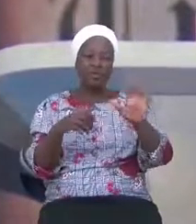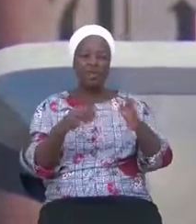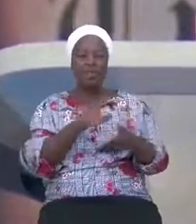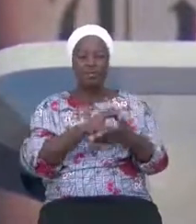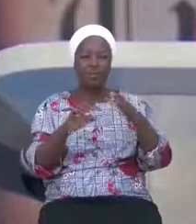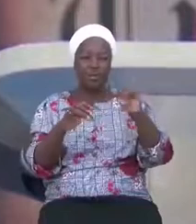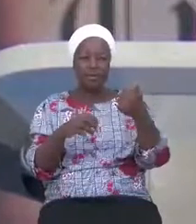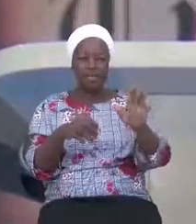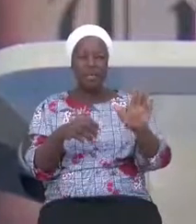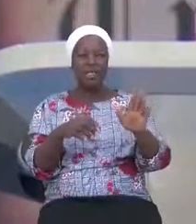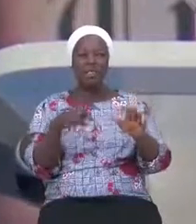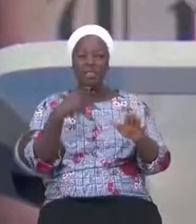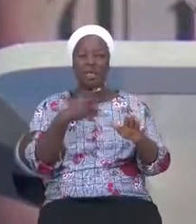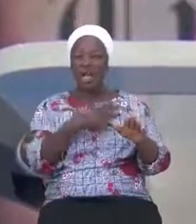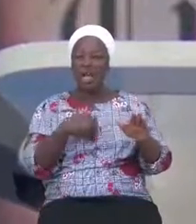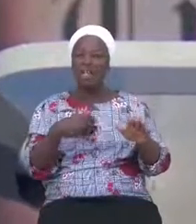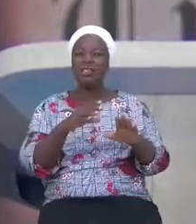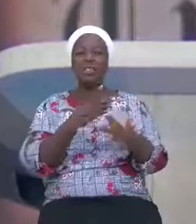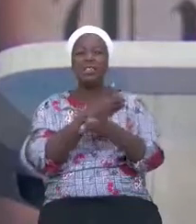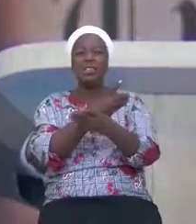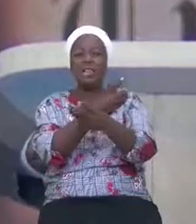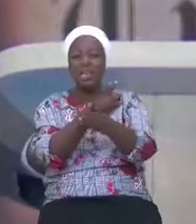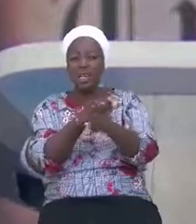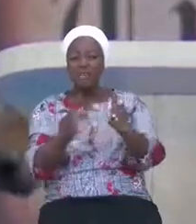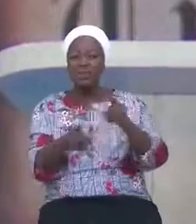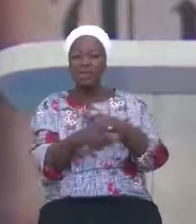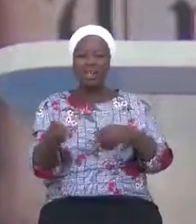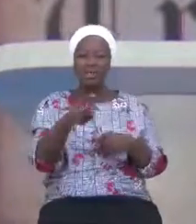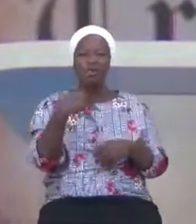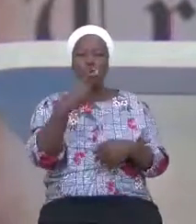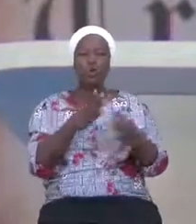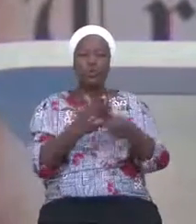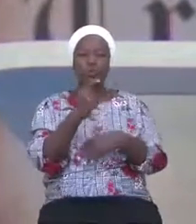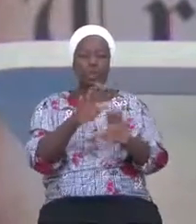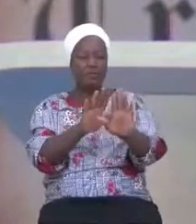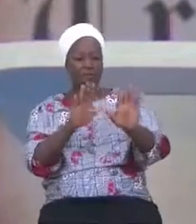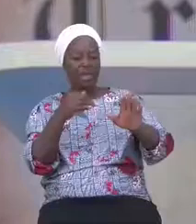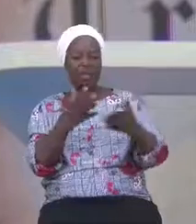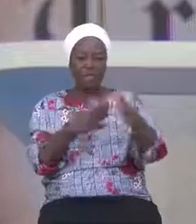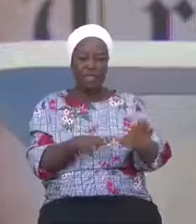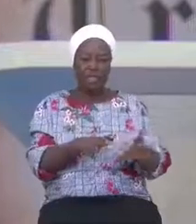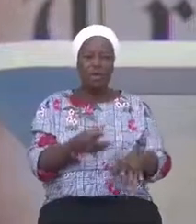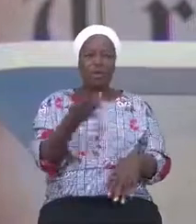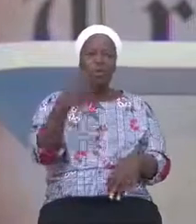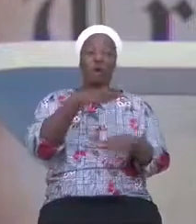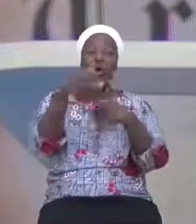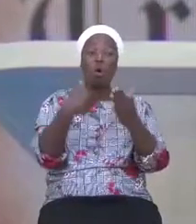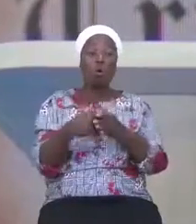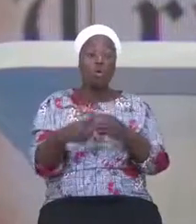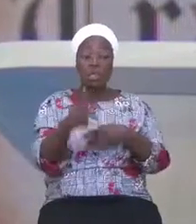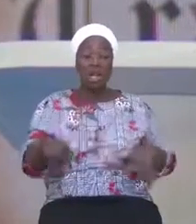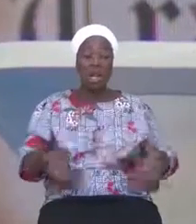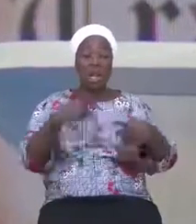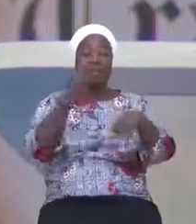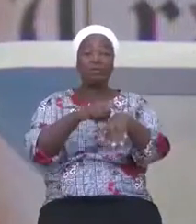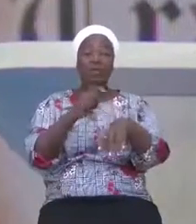Verset 15 dit, et qu'il délivra tous ceux qui, par crainte de la mort, étaient toute leur vie